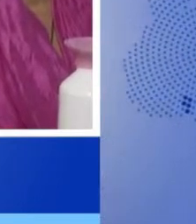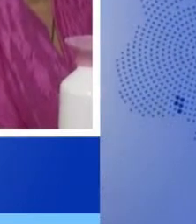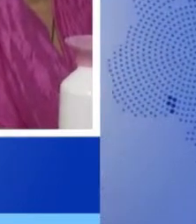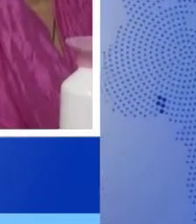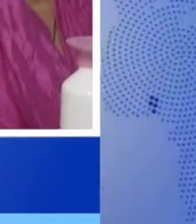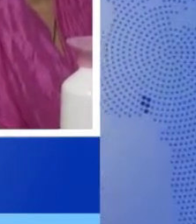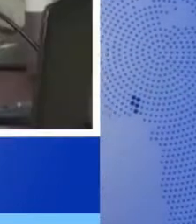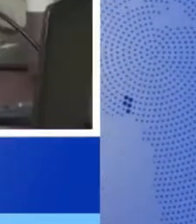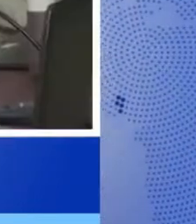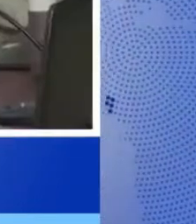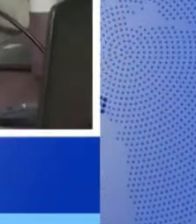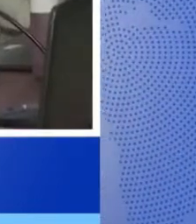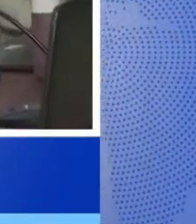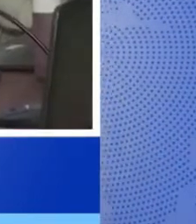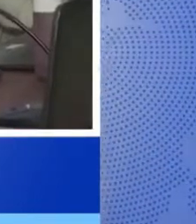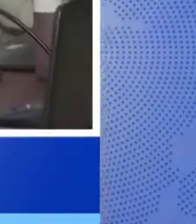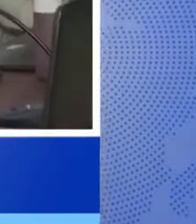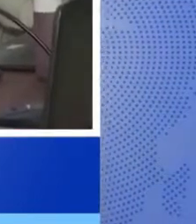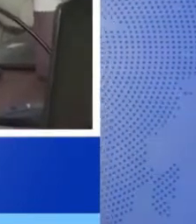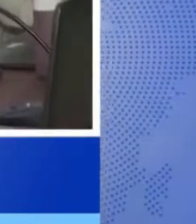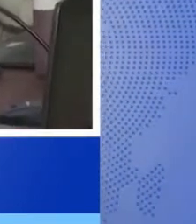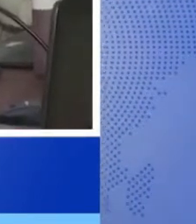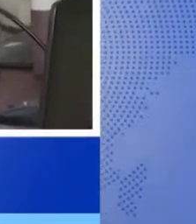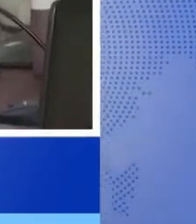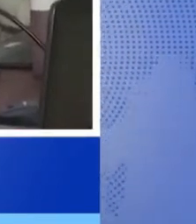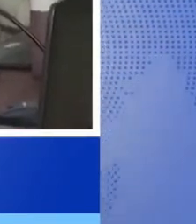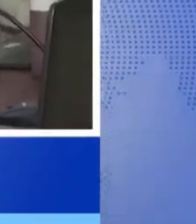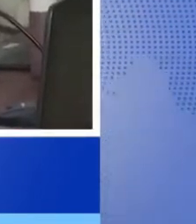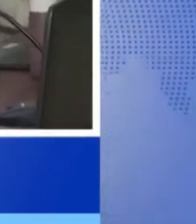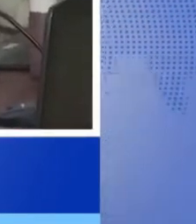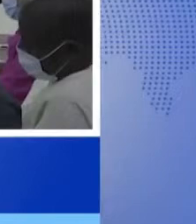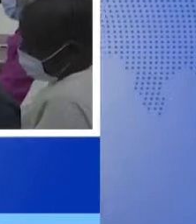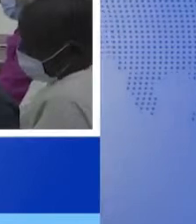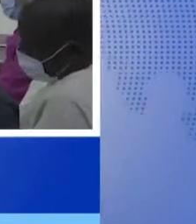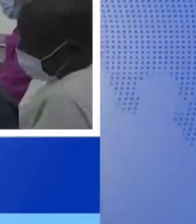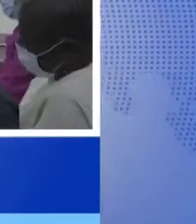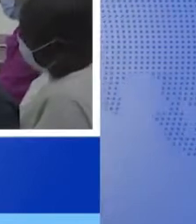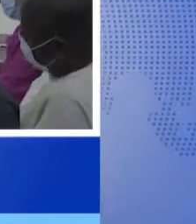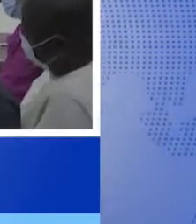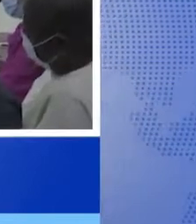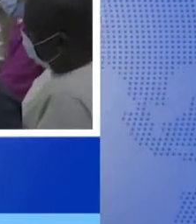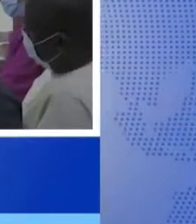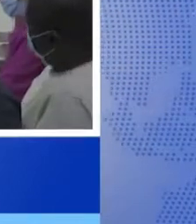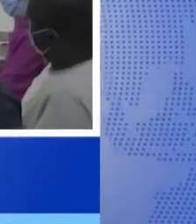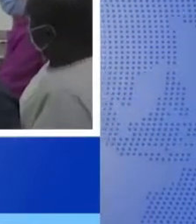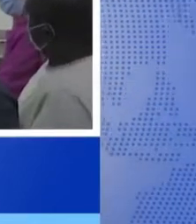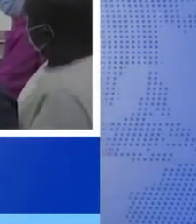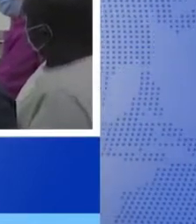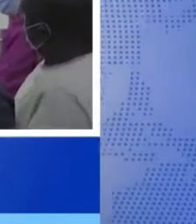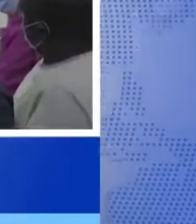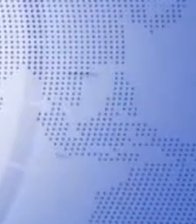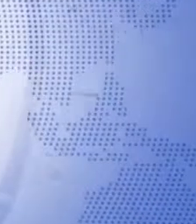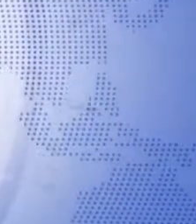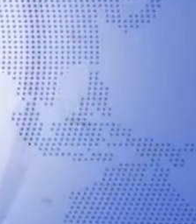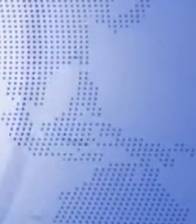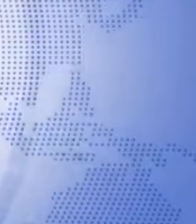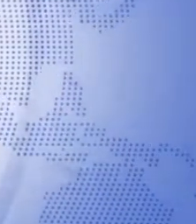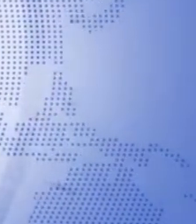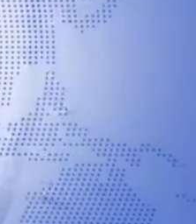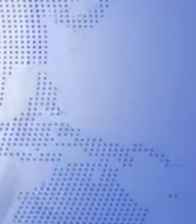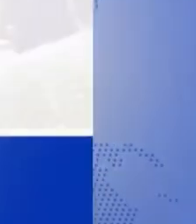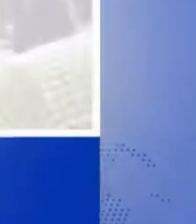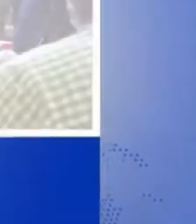sur le bilan de ses activités dans ce sens. L'Institut national des recherches agricoles du Bénin abrite les